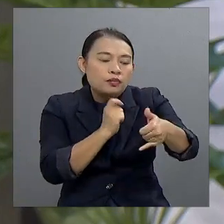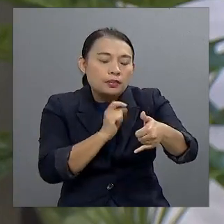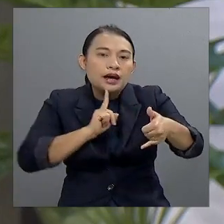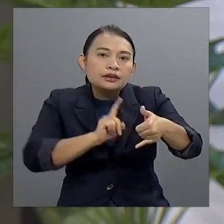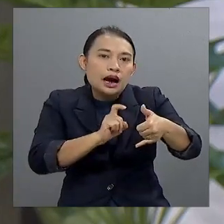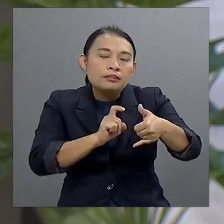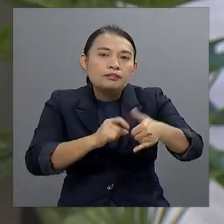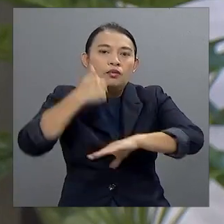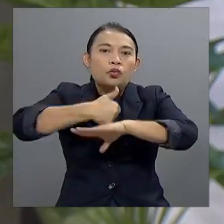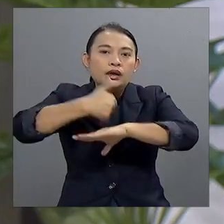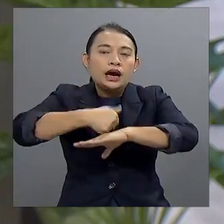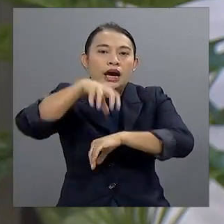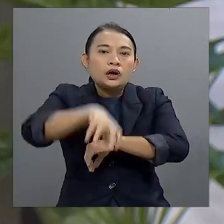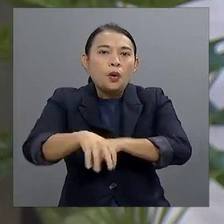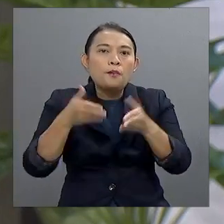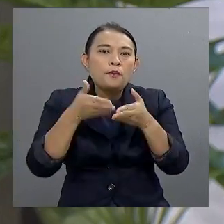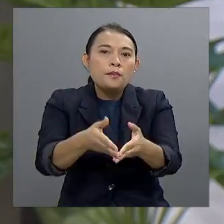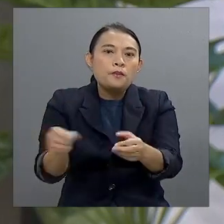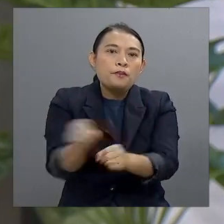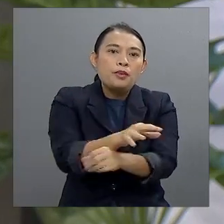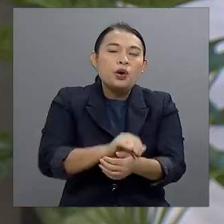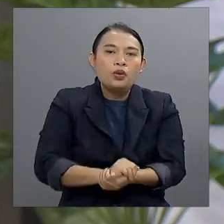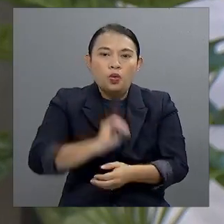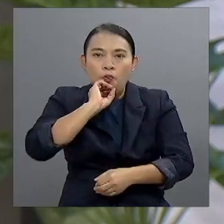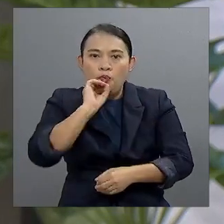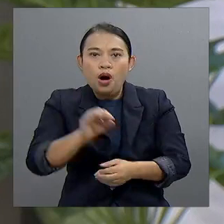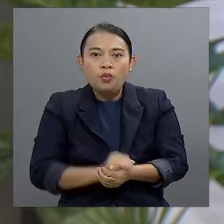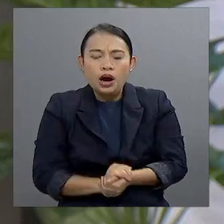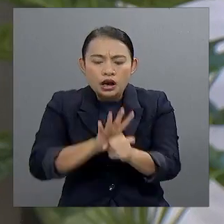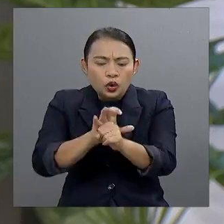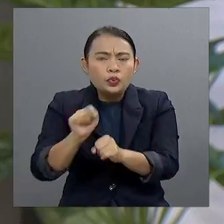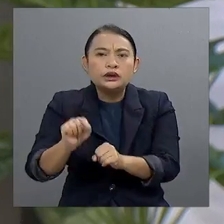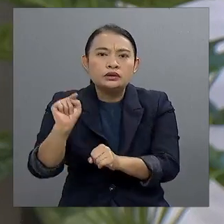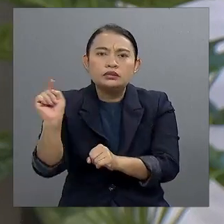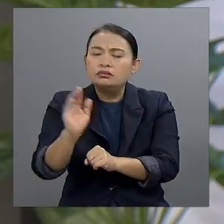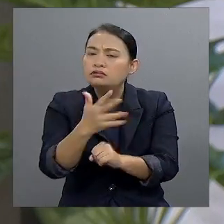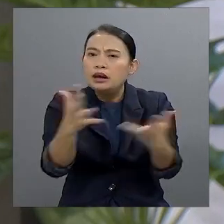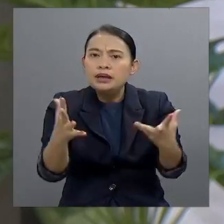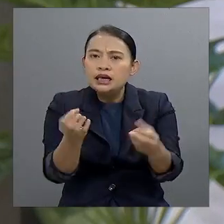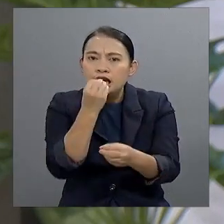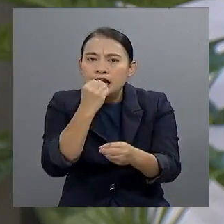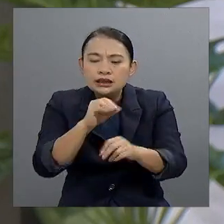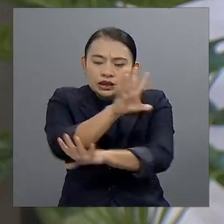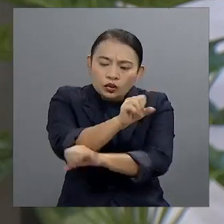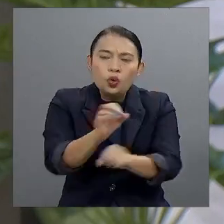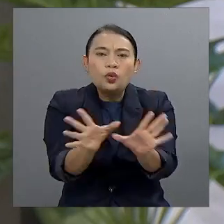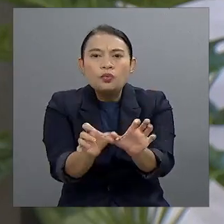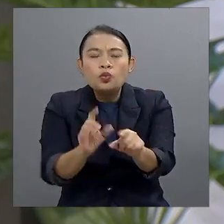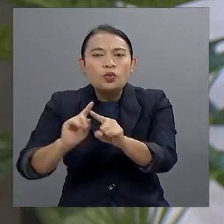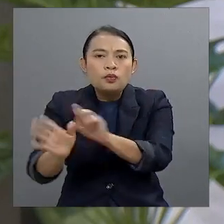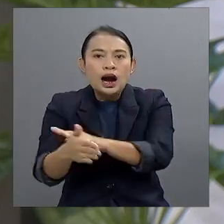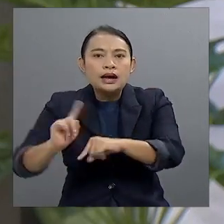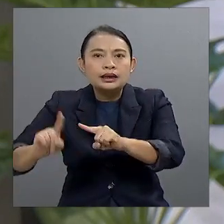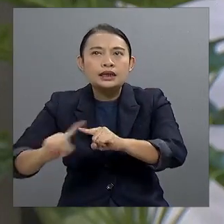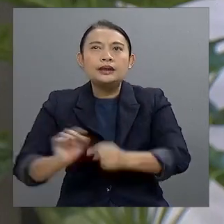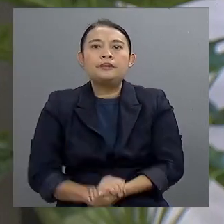านก็ยืนยันว่าอาหารทะเลนั้นปลอดจากโควิด19อีกด้านหนึ่งนะครับทางทีมข่าวของไทย PBS นะครับก็ได้ลงพื้นที่ไปยังต